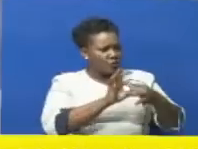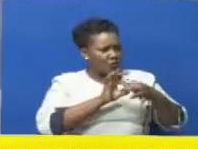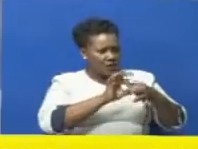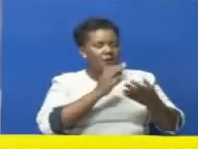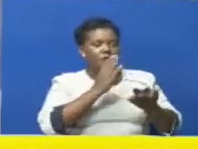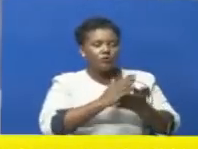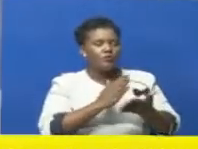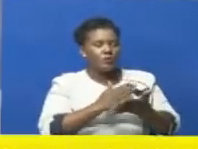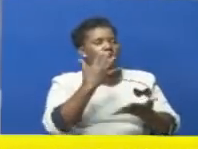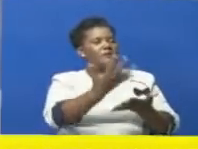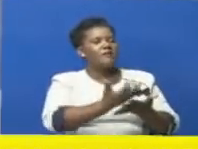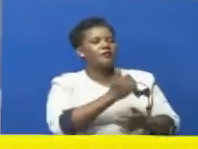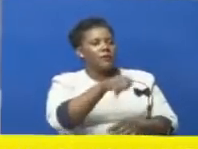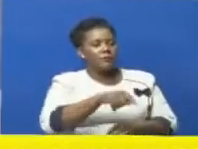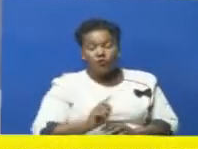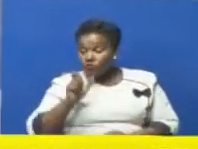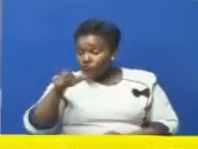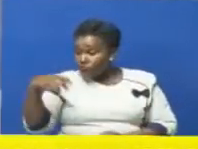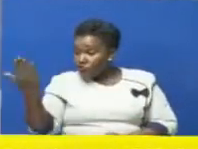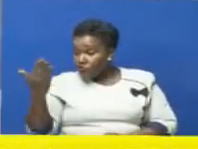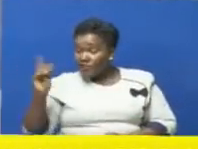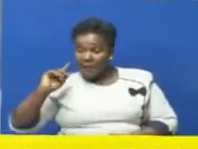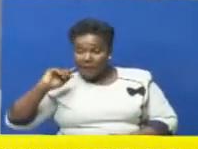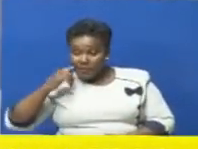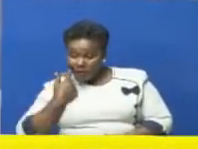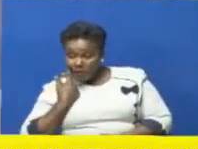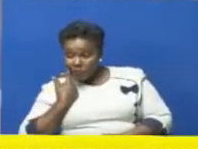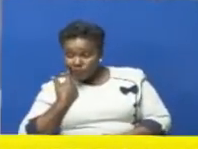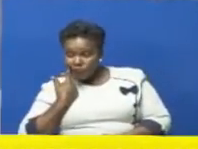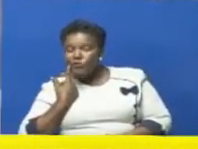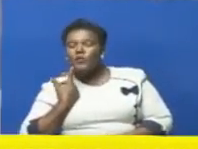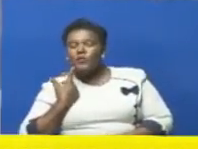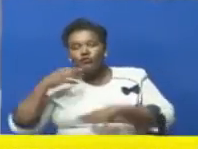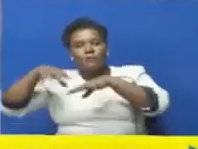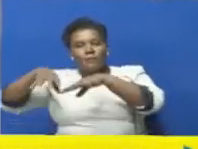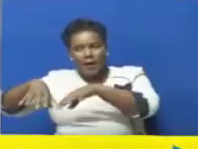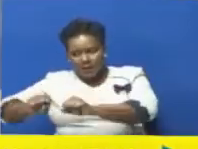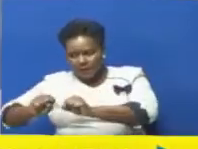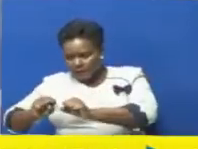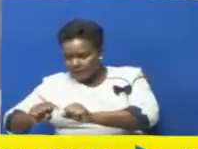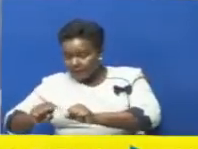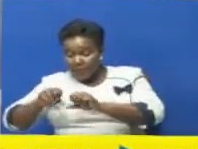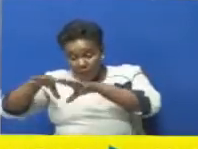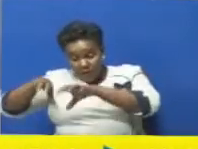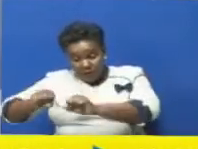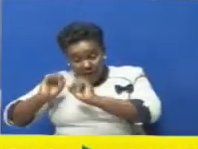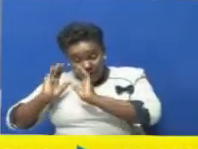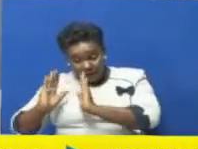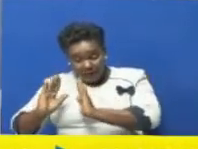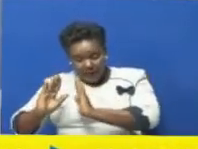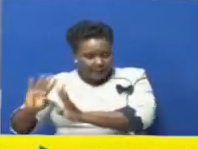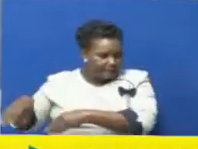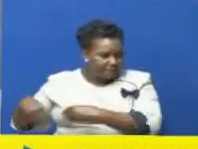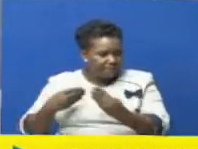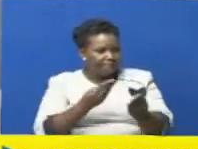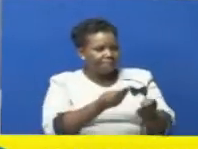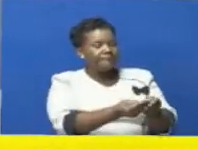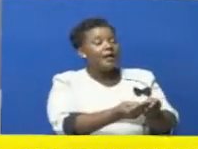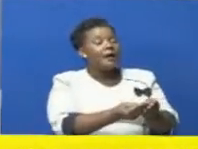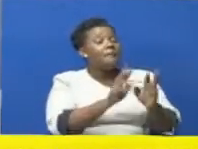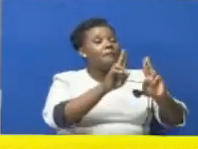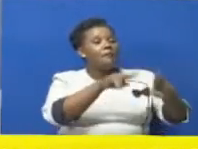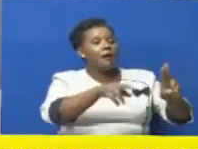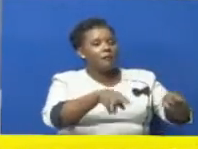sana. Kila mtu anayejaribu tunampata. Ukimpata tunampeleka kwenye tunampanapohusika mahakamani. Kwa hiyo kwa kweli Watanzania